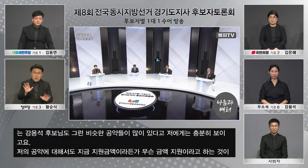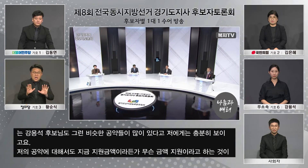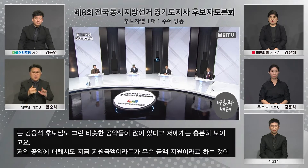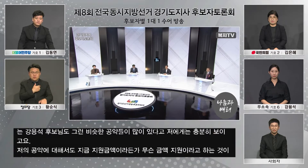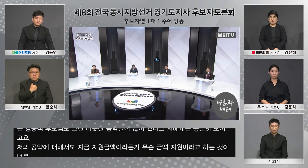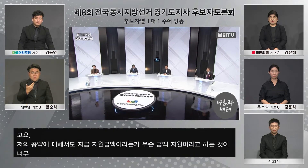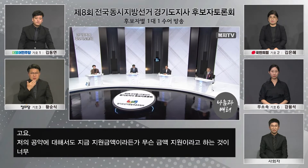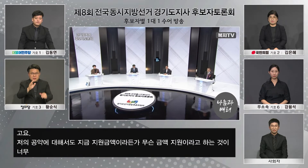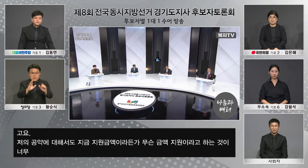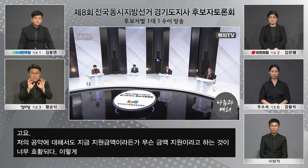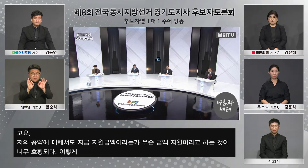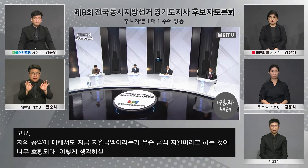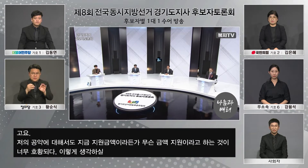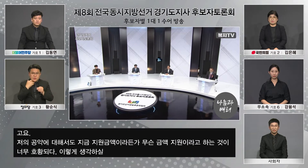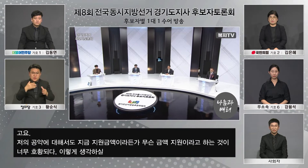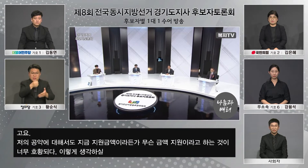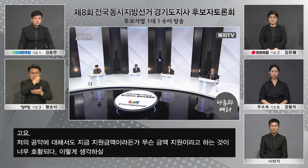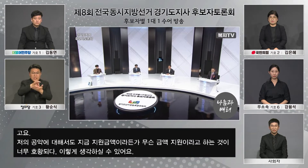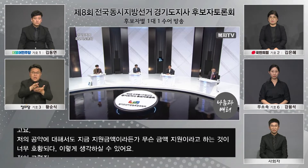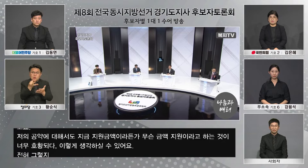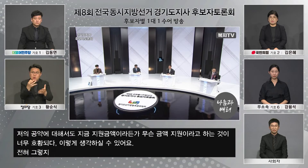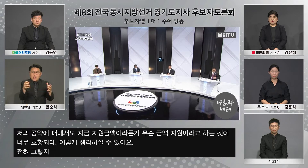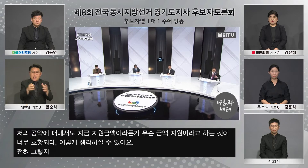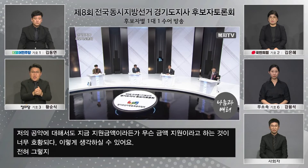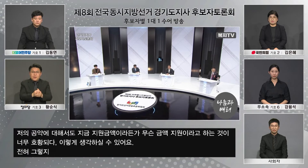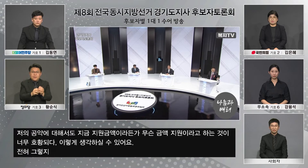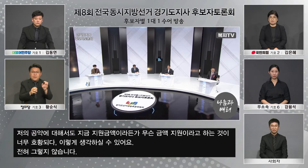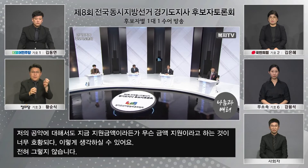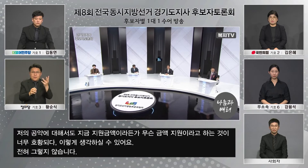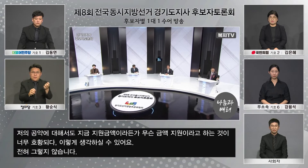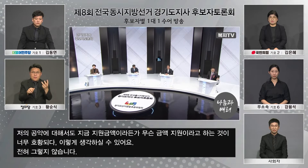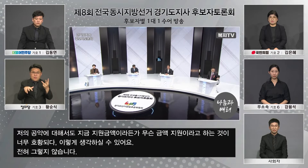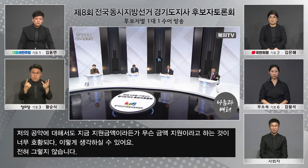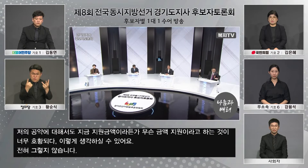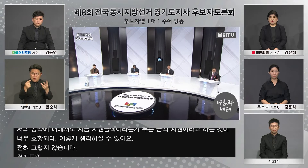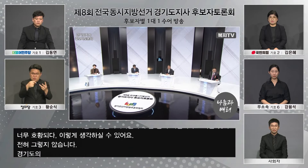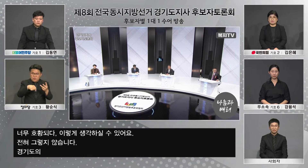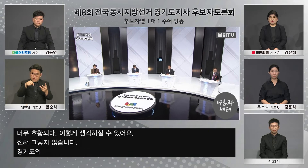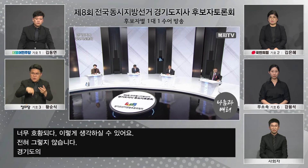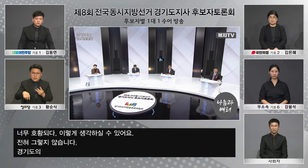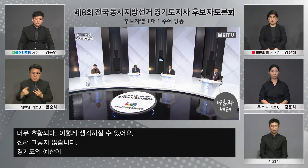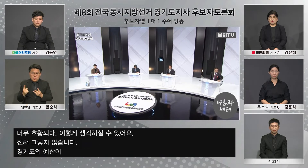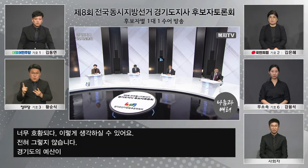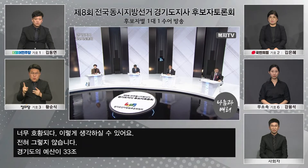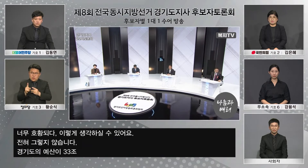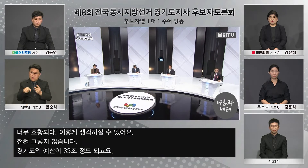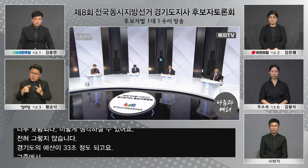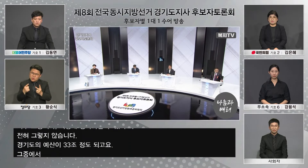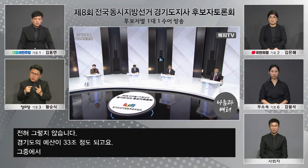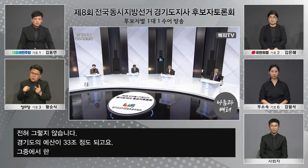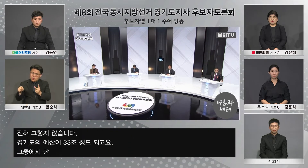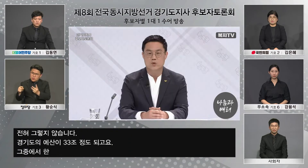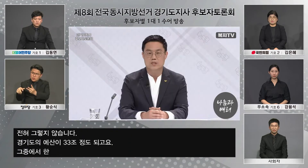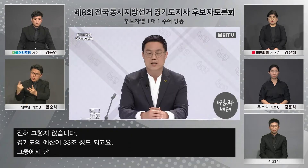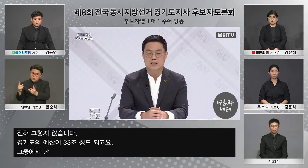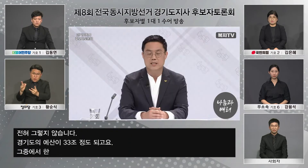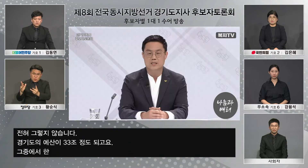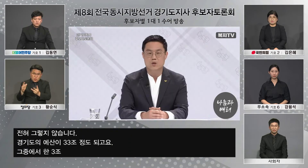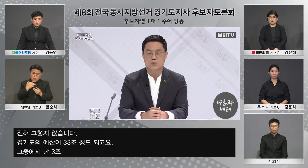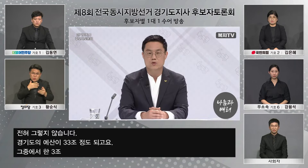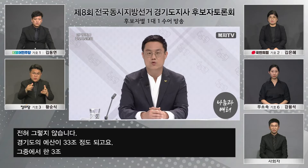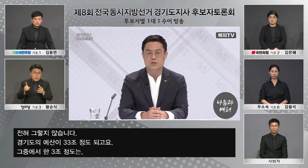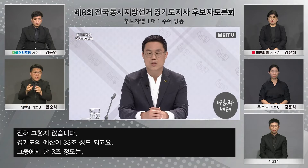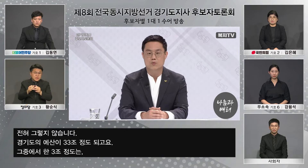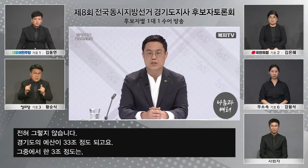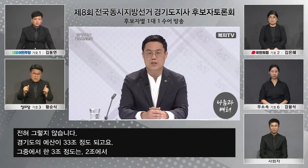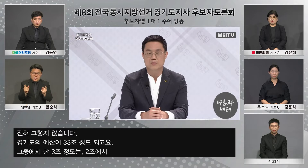지금 경기도의 예산이 33조 정도가 되고요. 그중에서 한 3조 정도는 2조에서 3조 정도는 경기도지사가